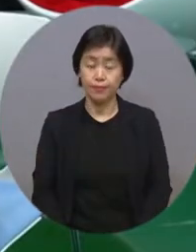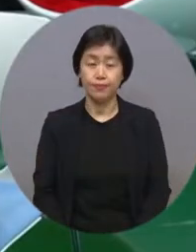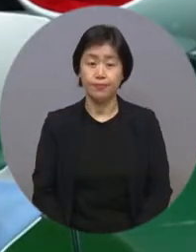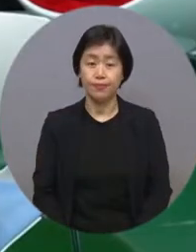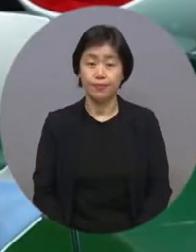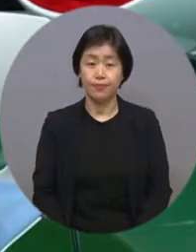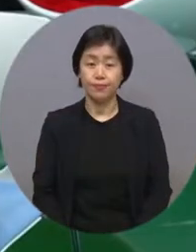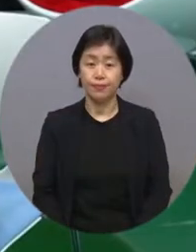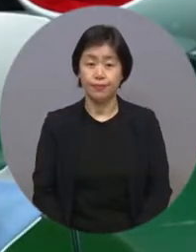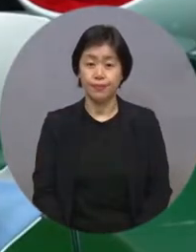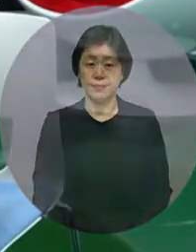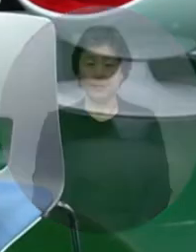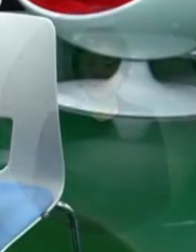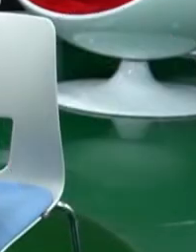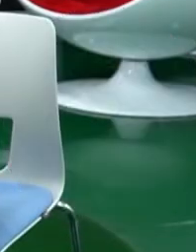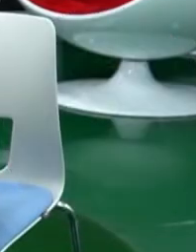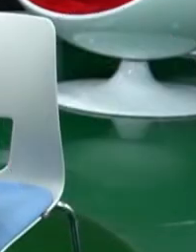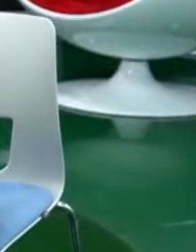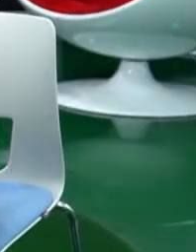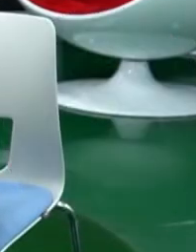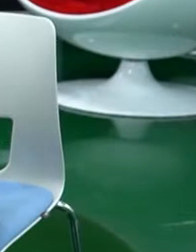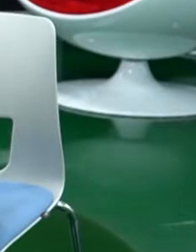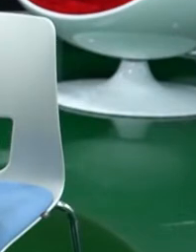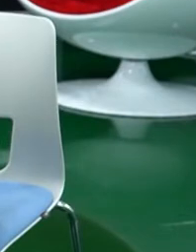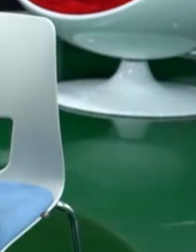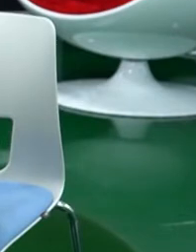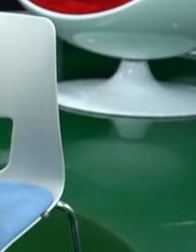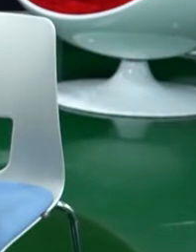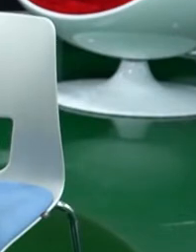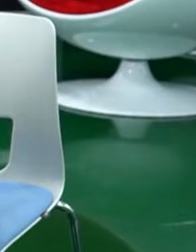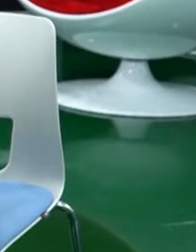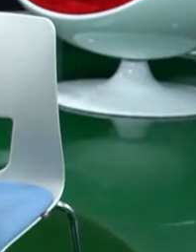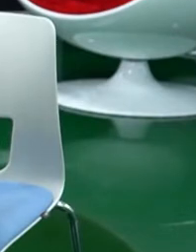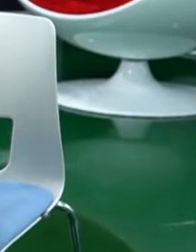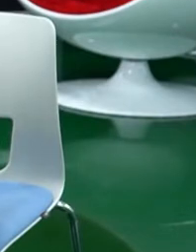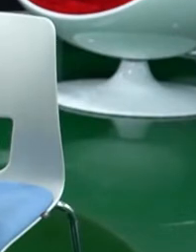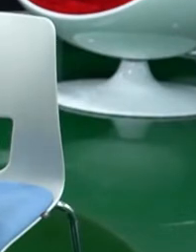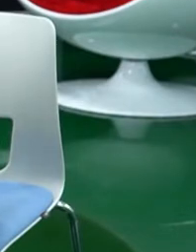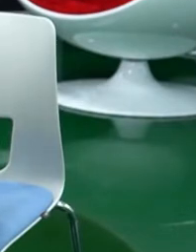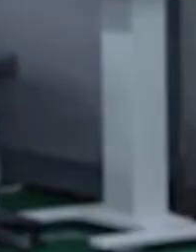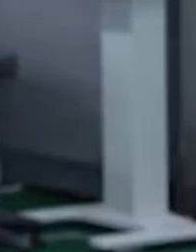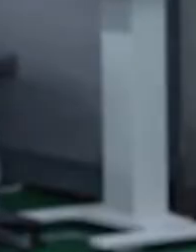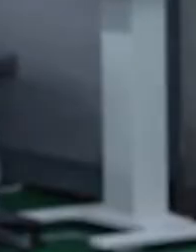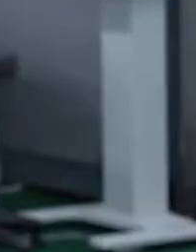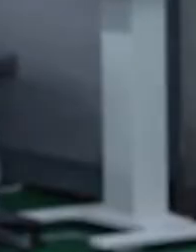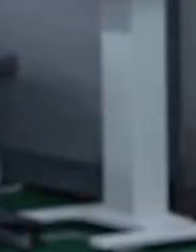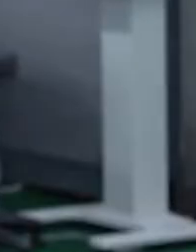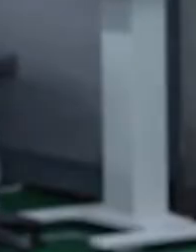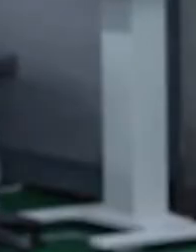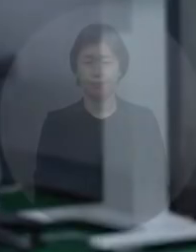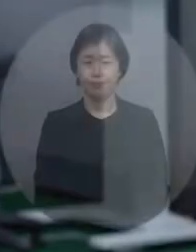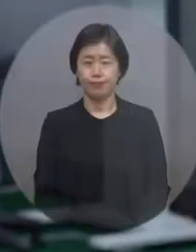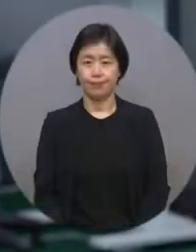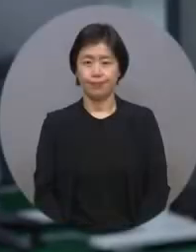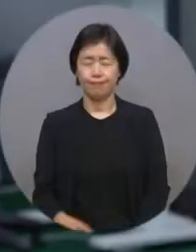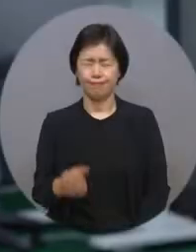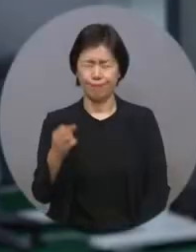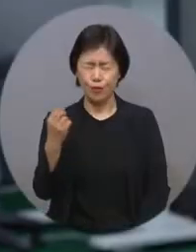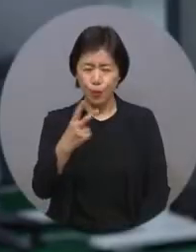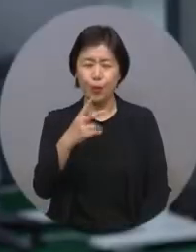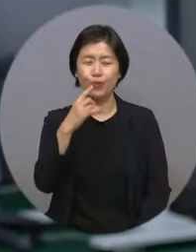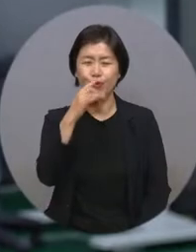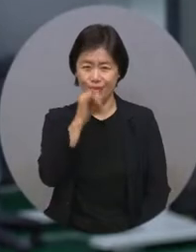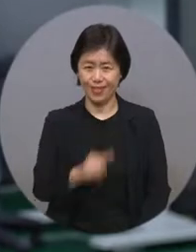저희 밥 먹고 난 다음에 카페가 있어요. 그리고 제가 또 궁금한 게